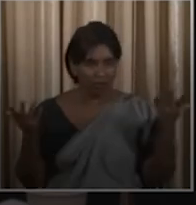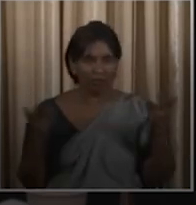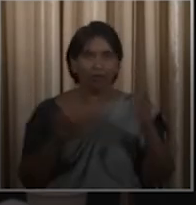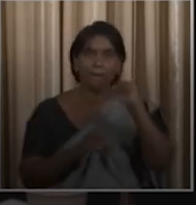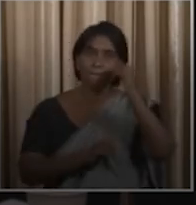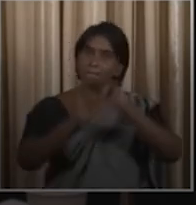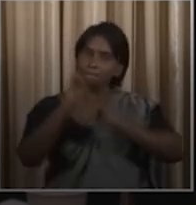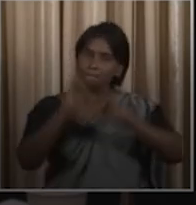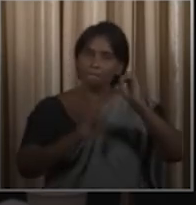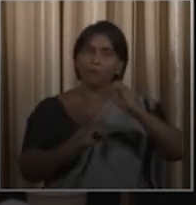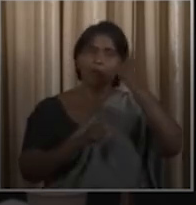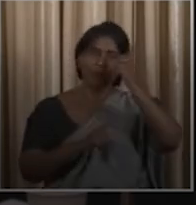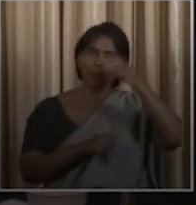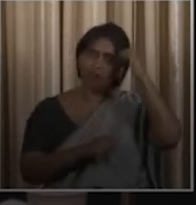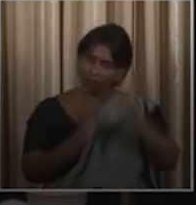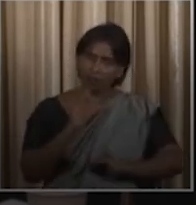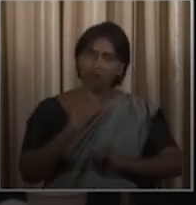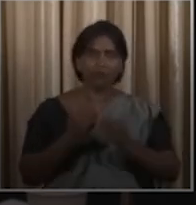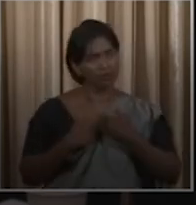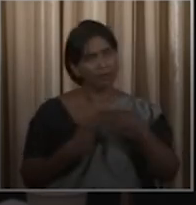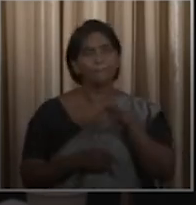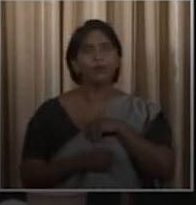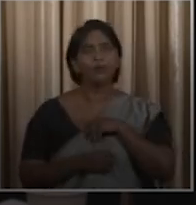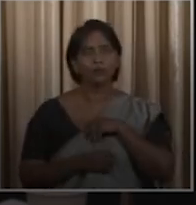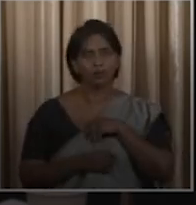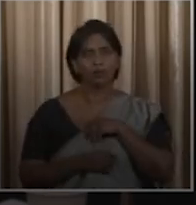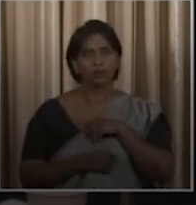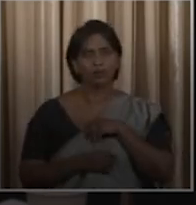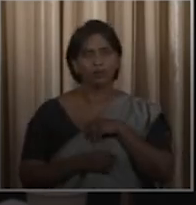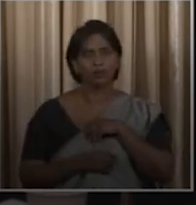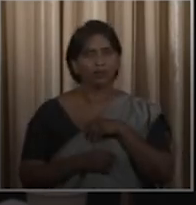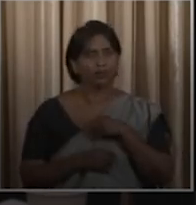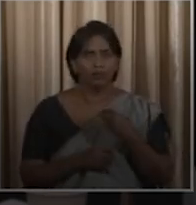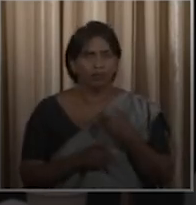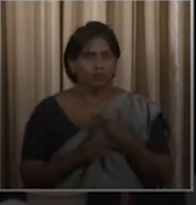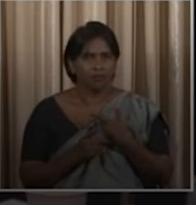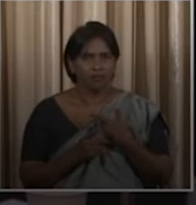අපි එකඟයි. තමුන්වාසල වේ මා හිතන්නේ මේ අර්බුදේ නියම වෙන